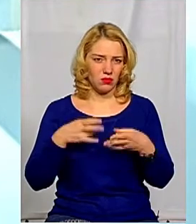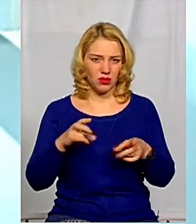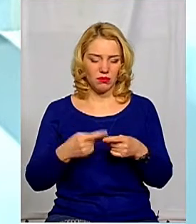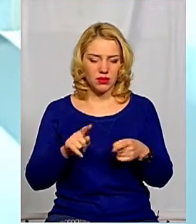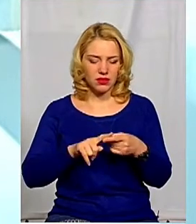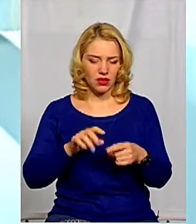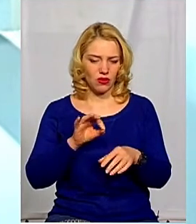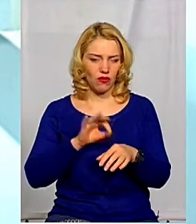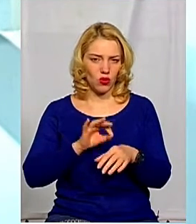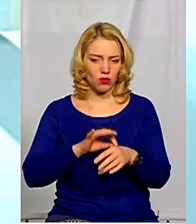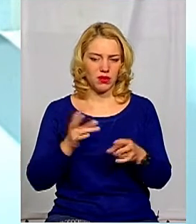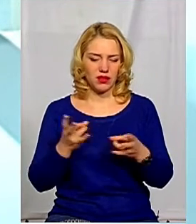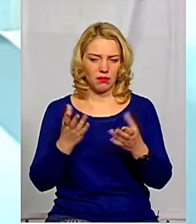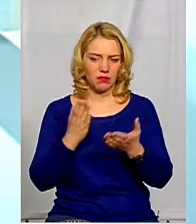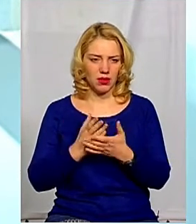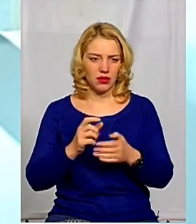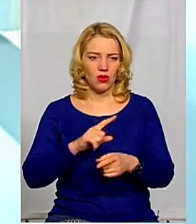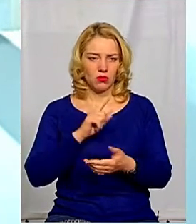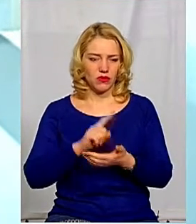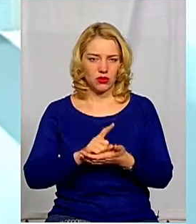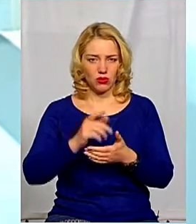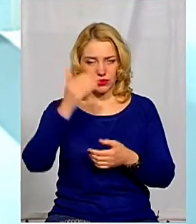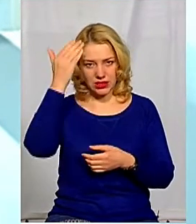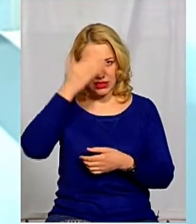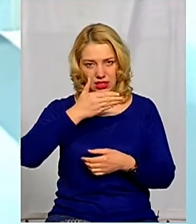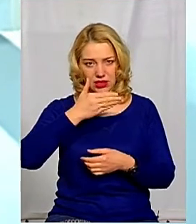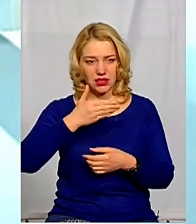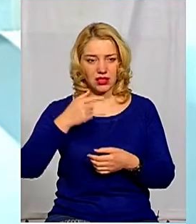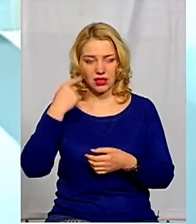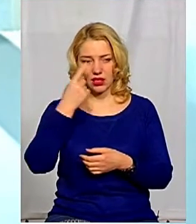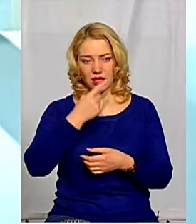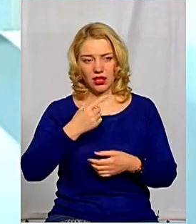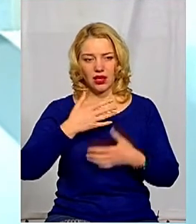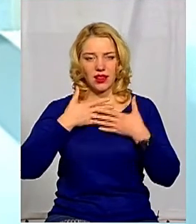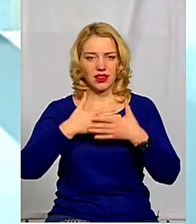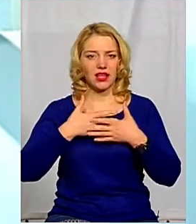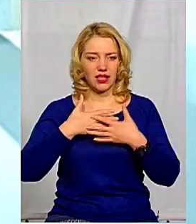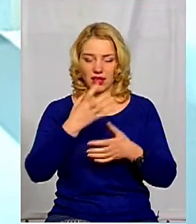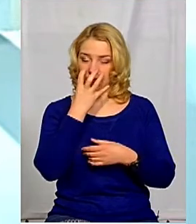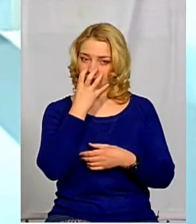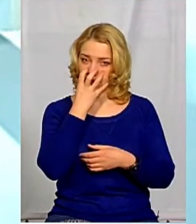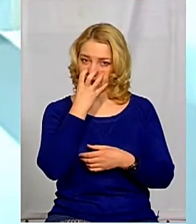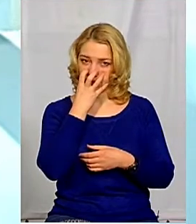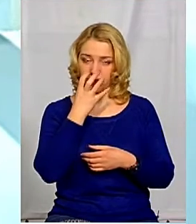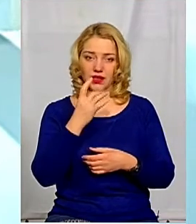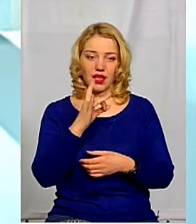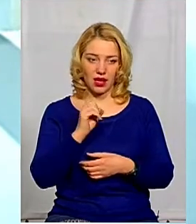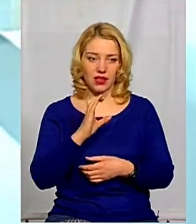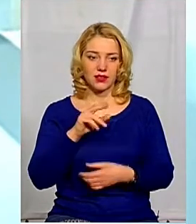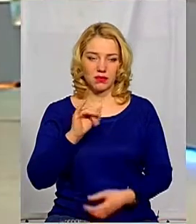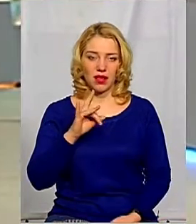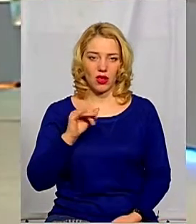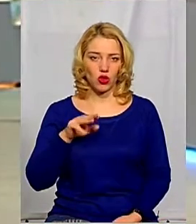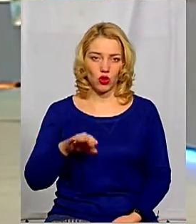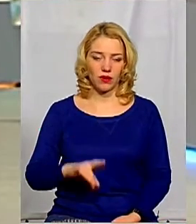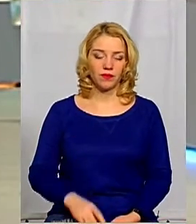мати цей перелік, що я розказала. Це обов'язково закрити, захистити свої органи дихання. Ну, респіратором,